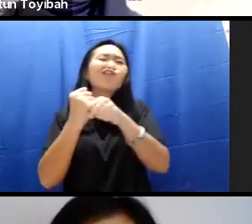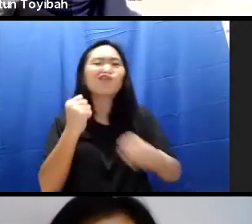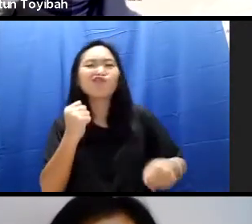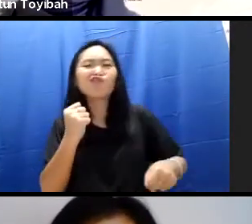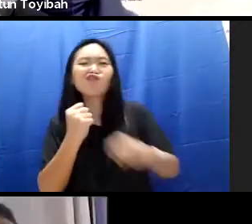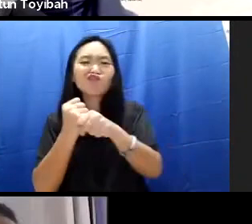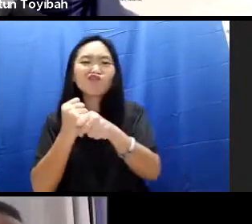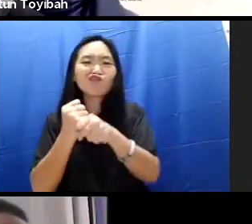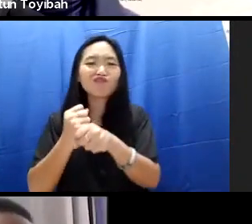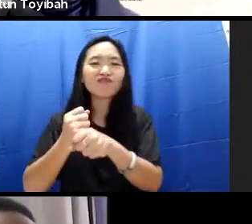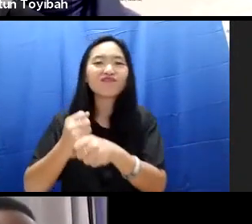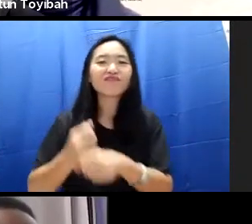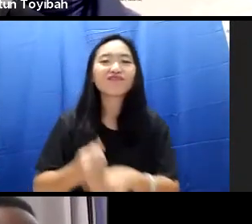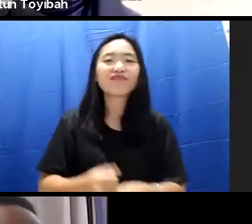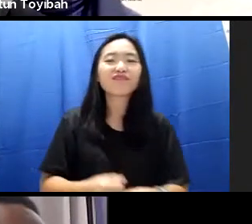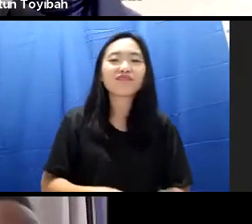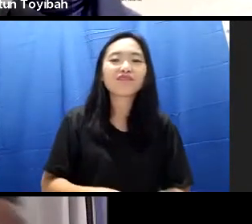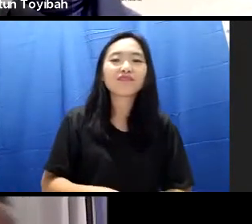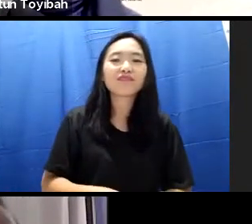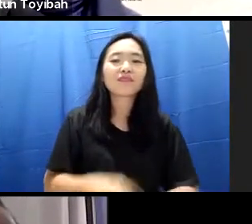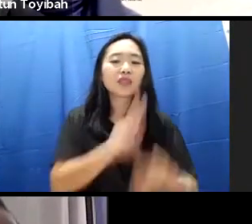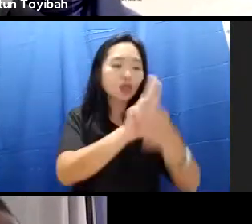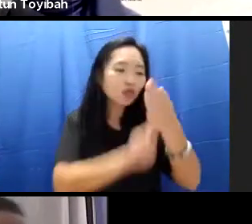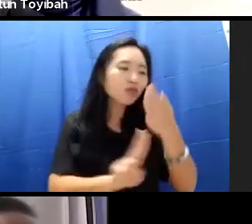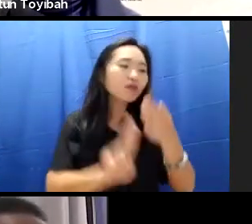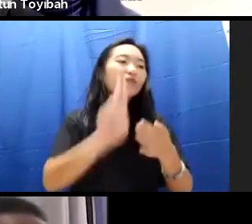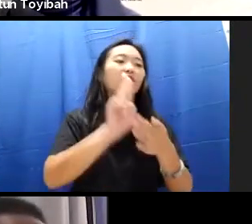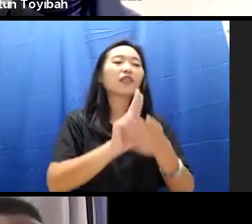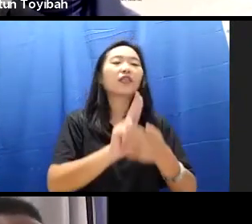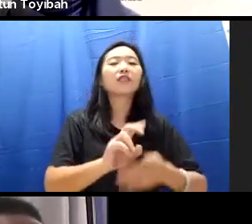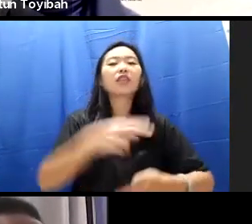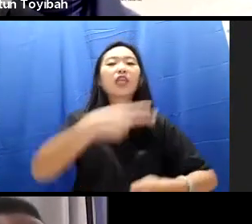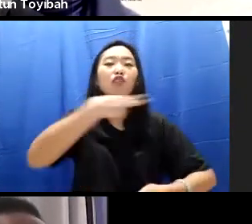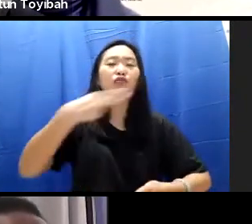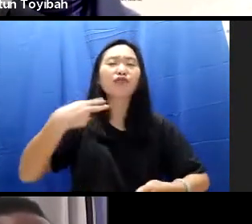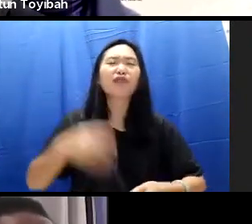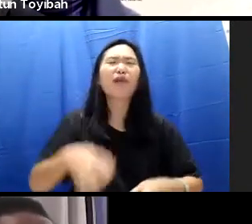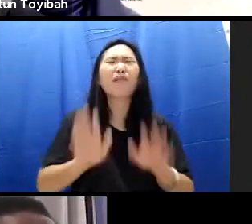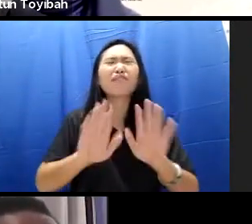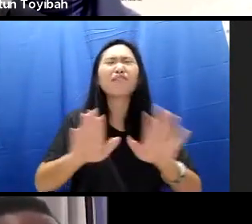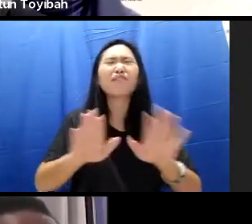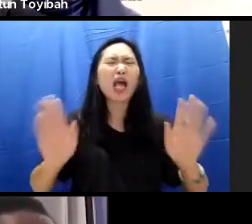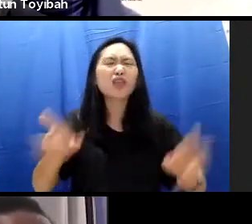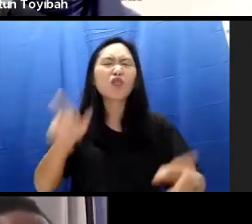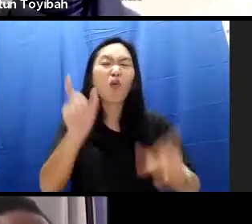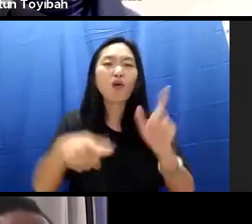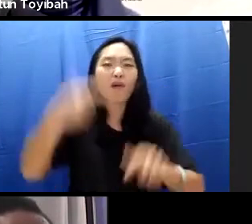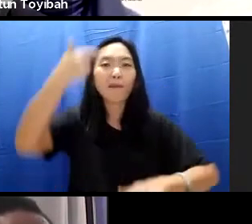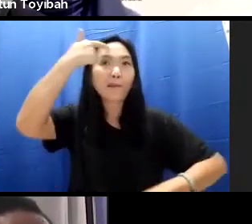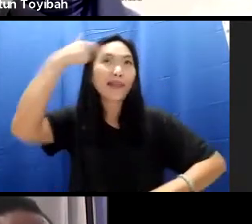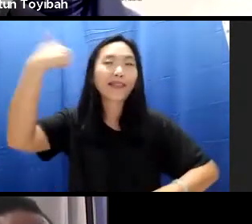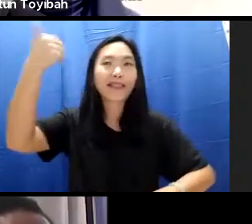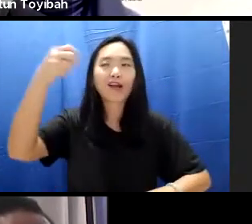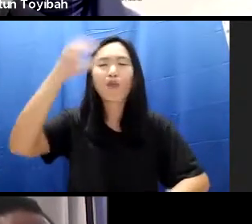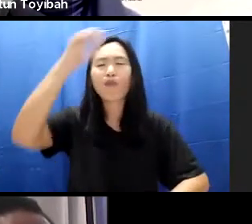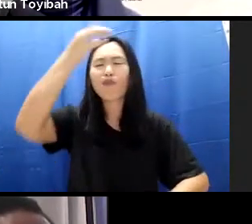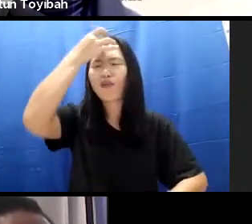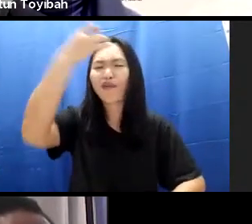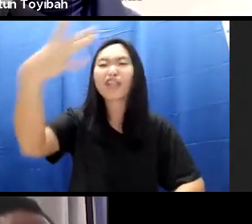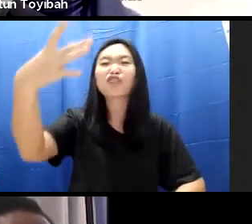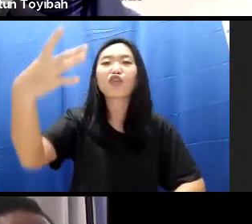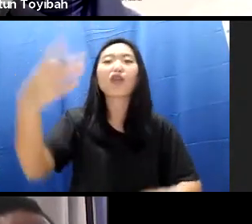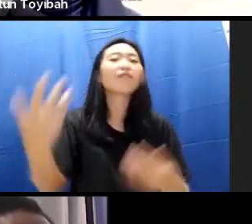ada di UI kan ada Prof Sulis, ada Mbak Inge dan sebagainya gitu, Mbak Mia gitu. Nah itu yang